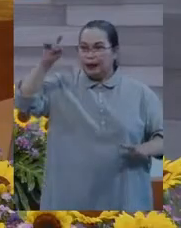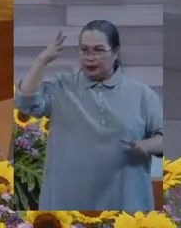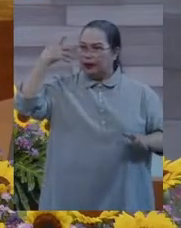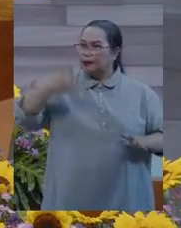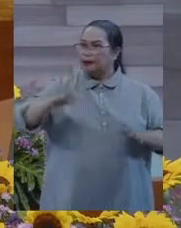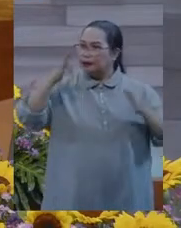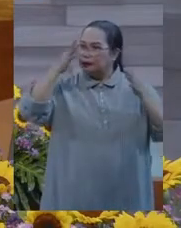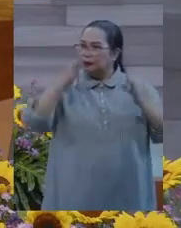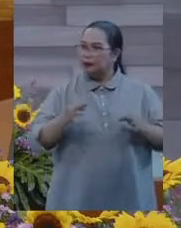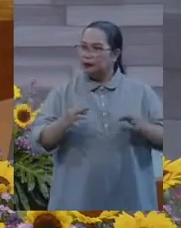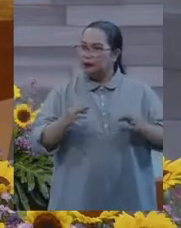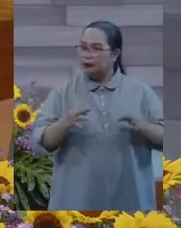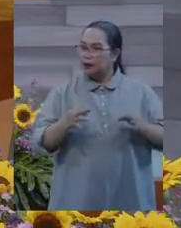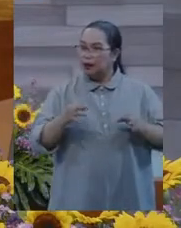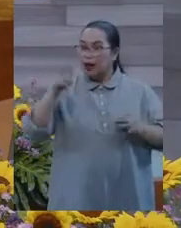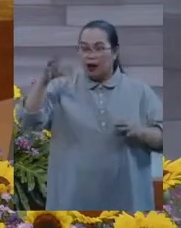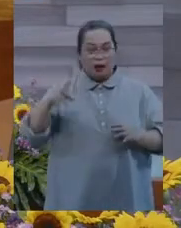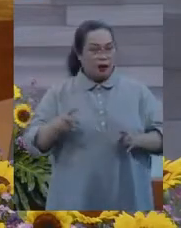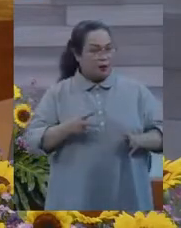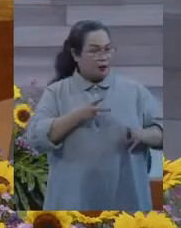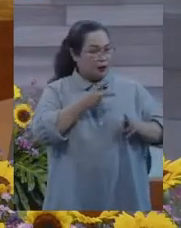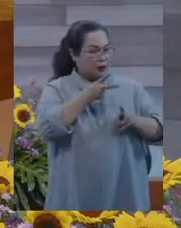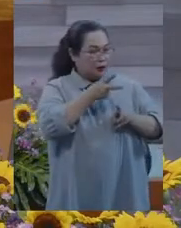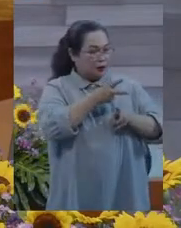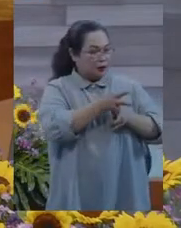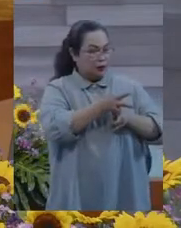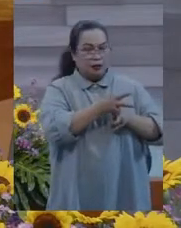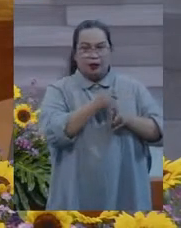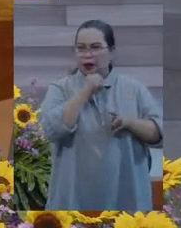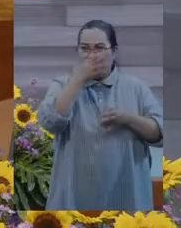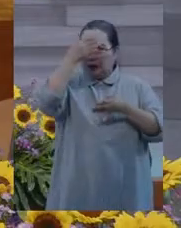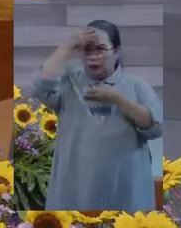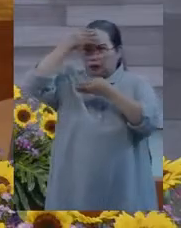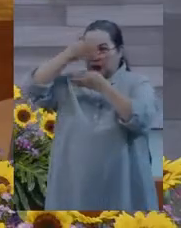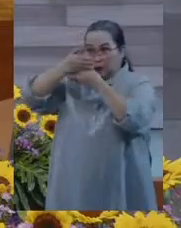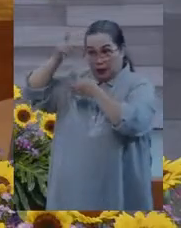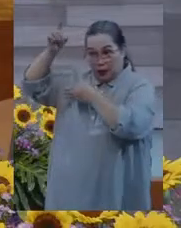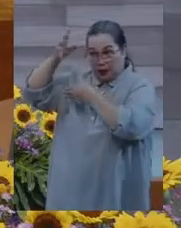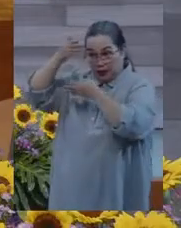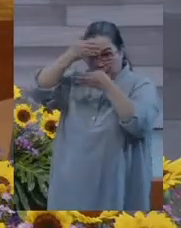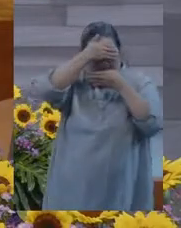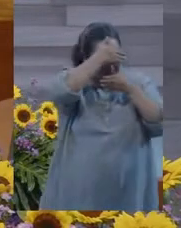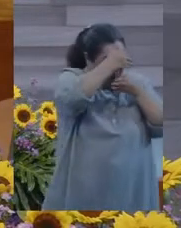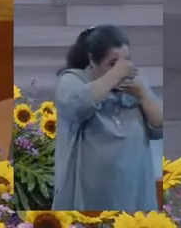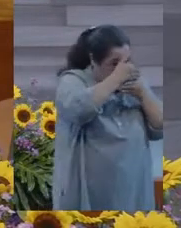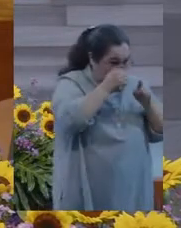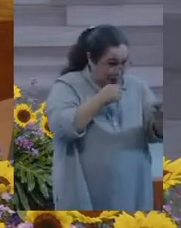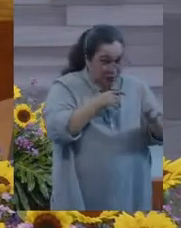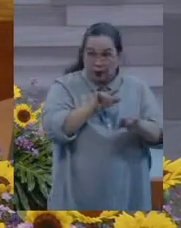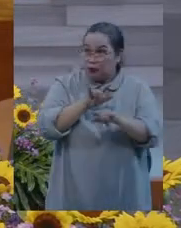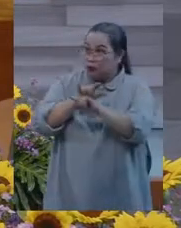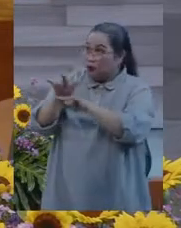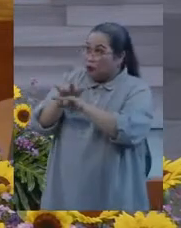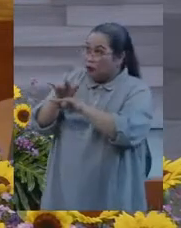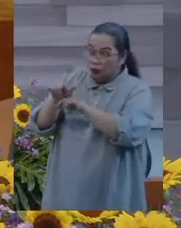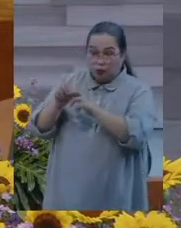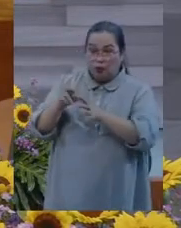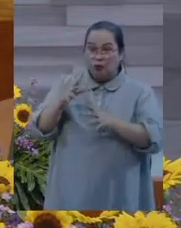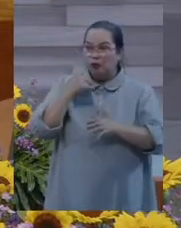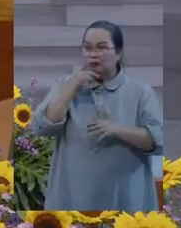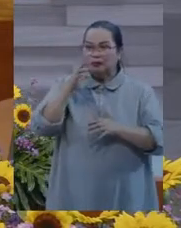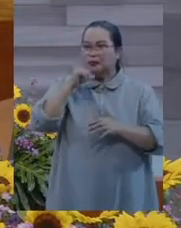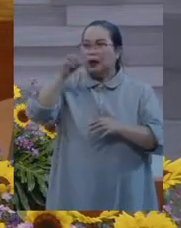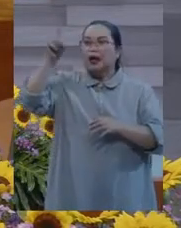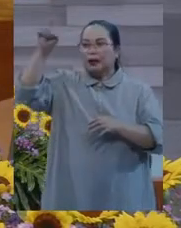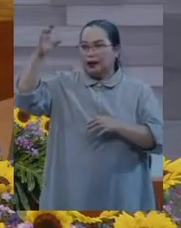Hindi nawawala sa paningin ng Diyos. Hindi nalilingid sa Kanya yung ginagawang kalokohan itong mga apostate.